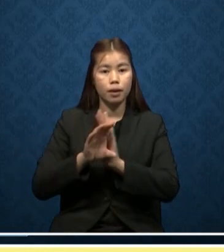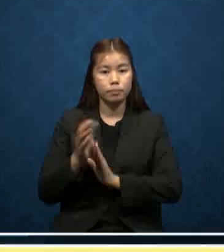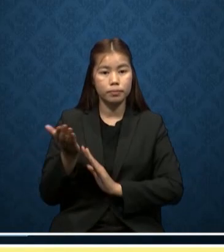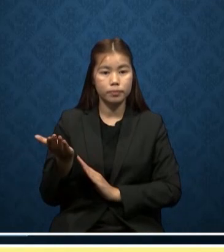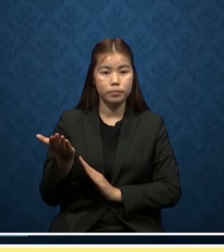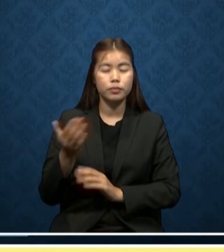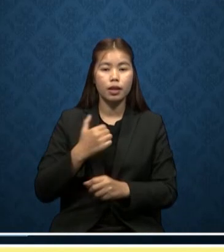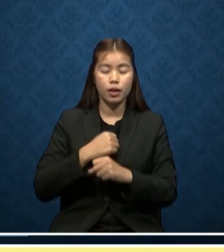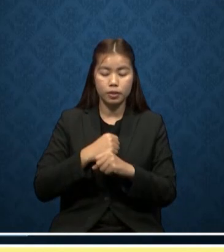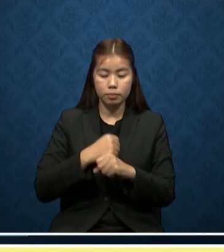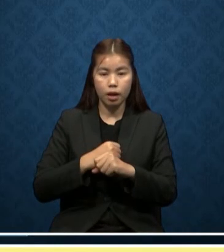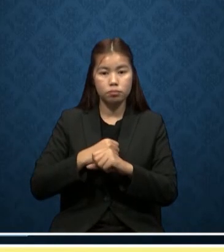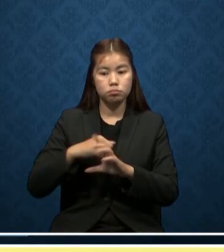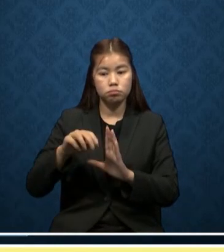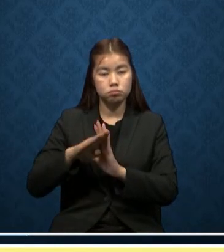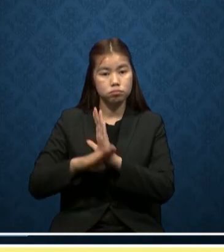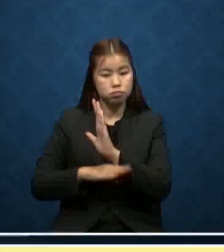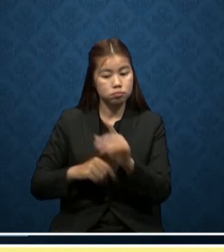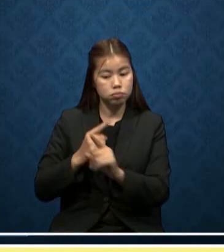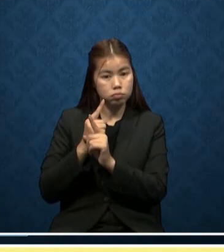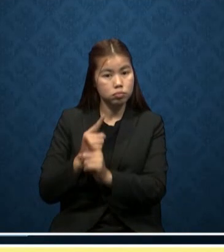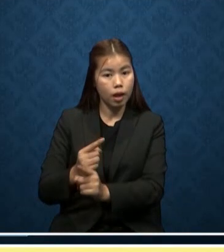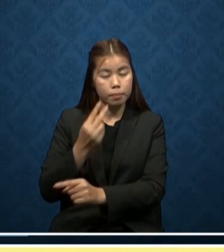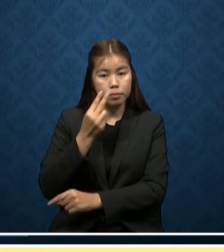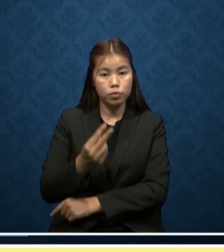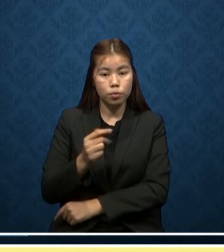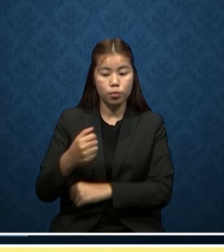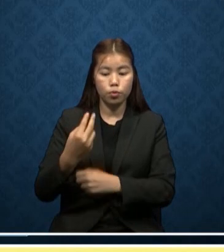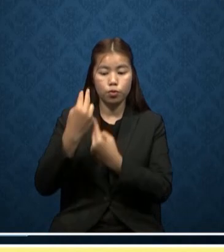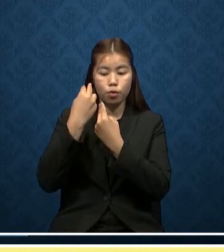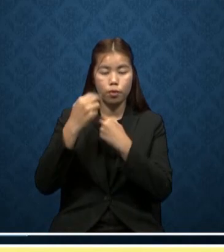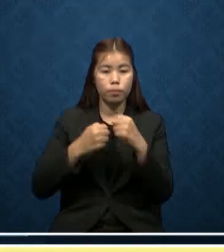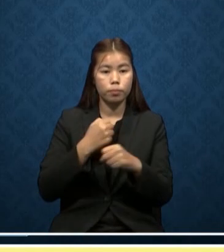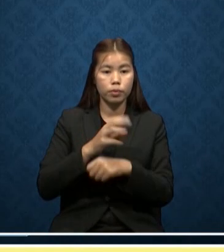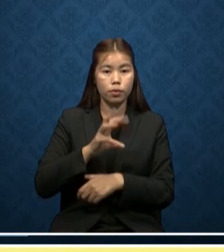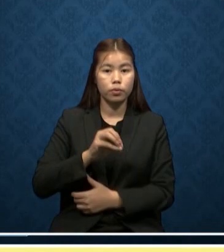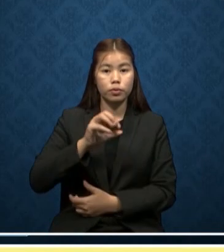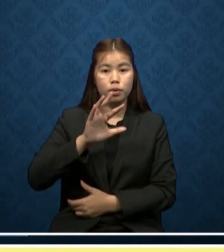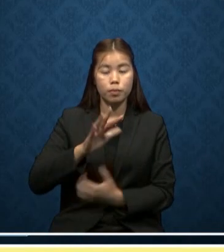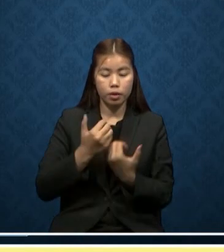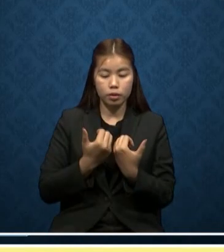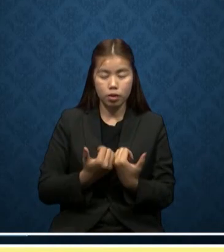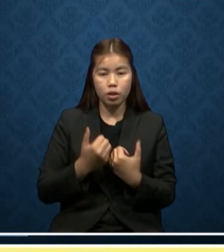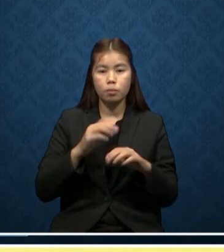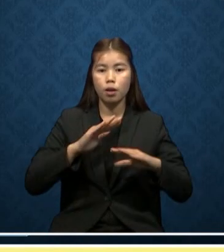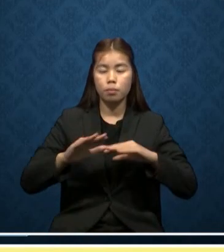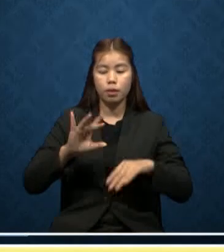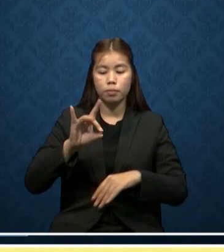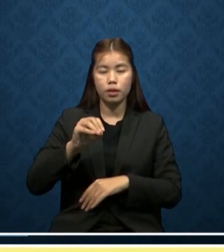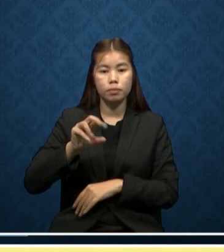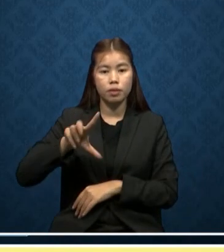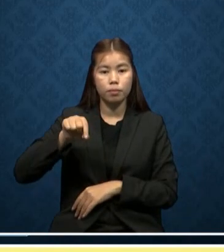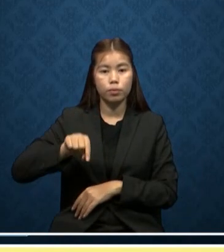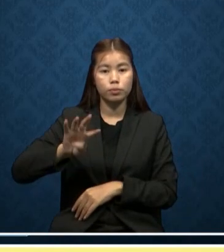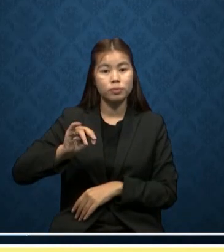งานที่เราติดตามมาในปี 65เนี่ยอยู่ที่83.1 7นะ